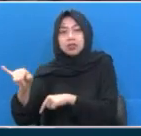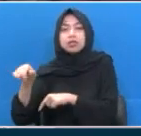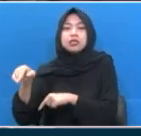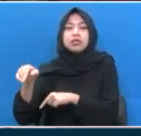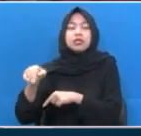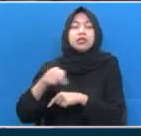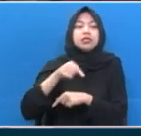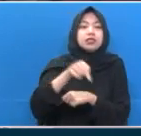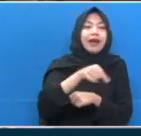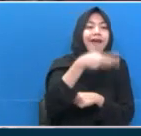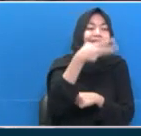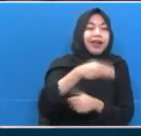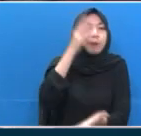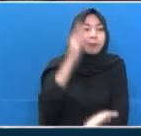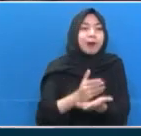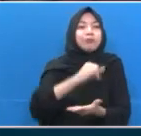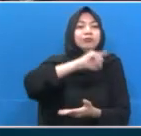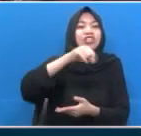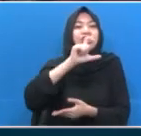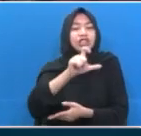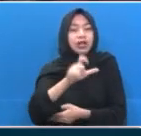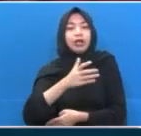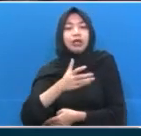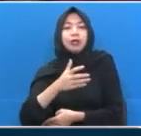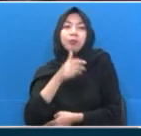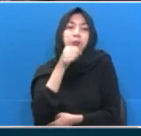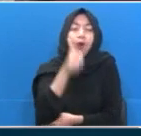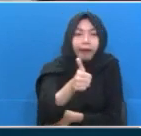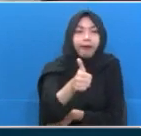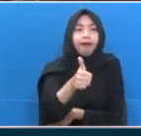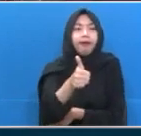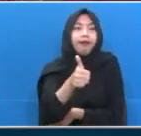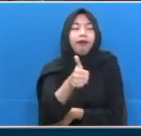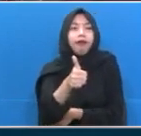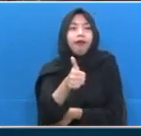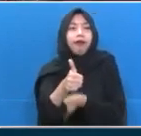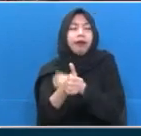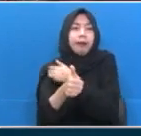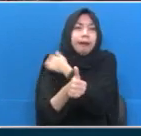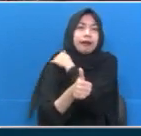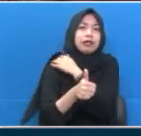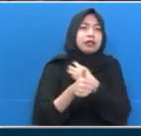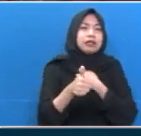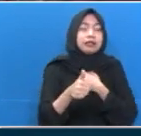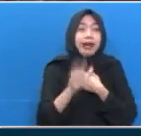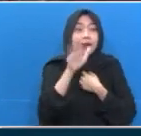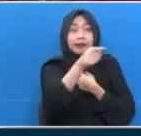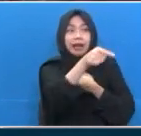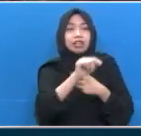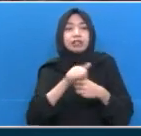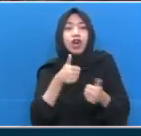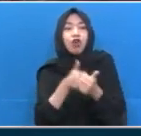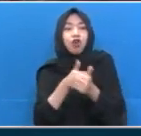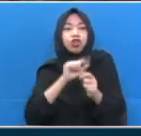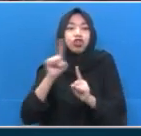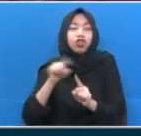collaborator pertimbangannya tentu jelas tapi bisa Ingatkan kami kembali bahwa ketika anda mendampingi elizer di persidangan nanti perlindungan